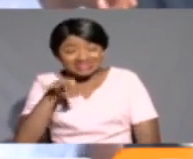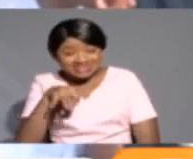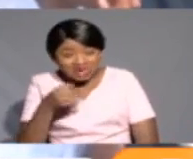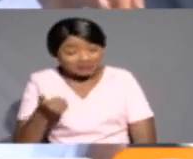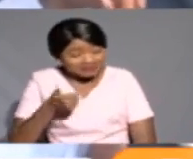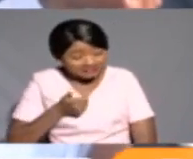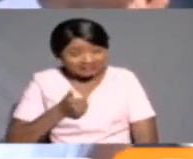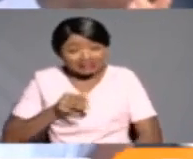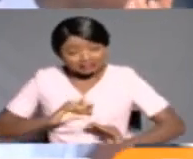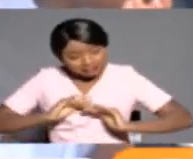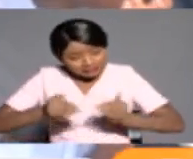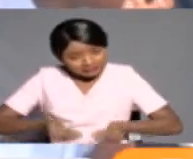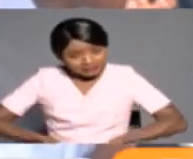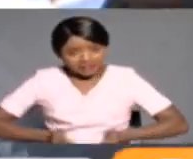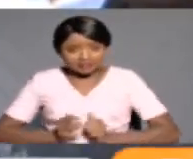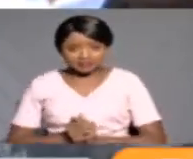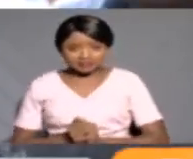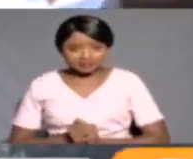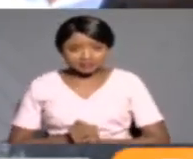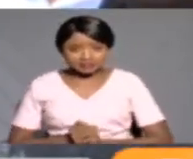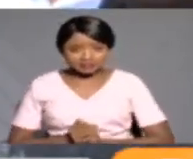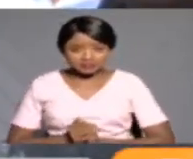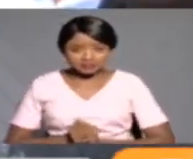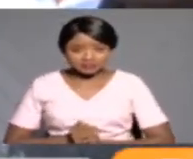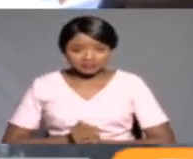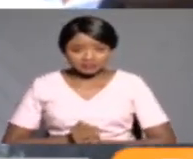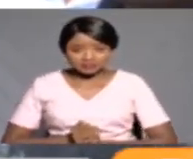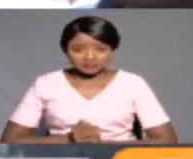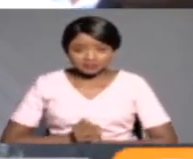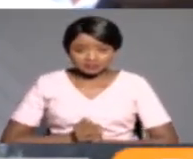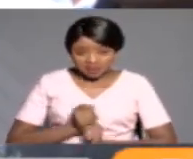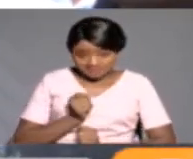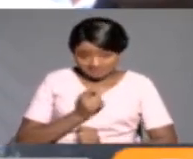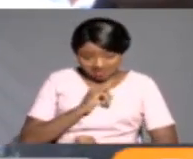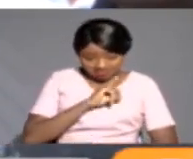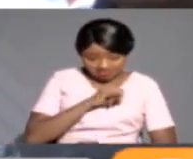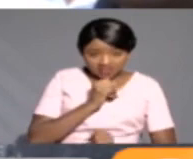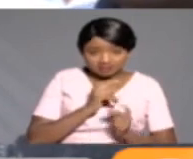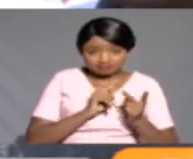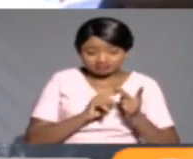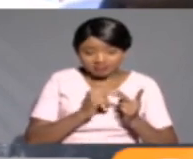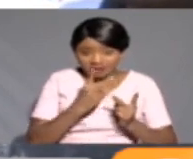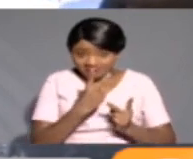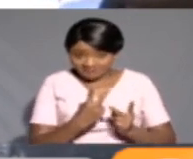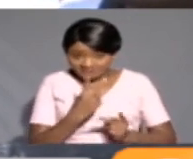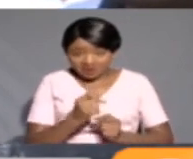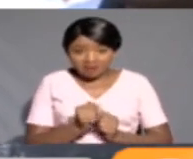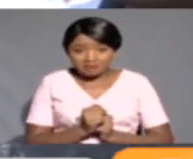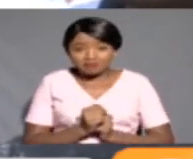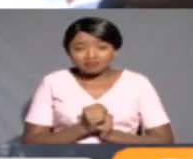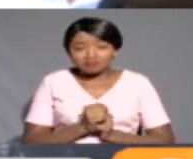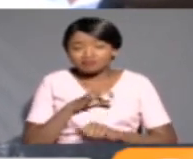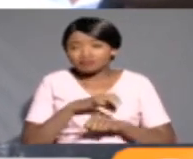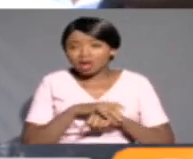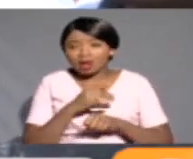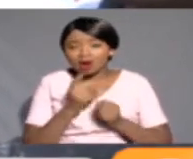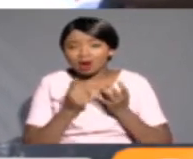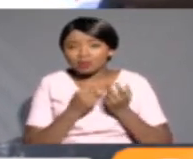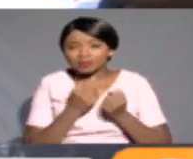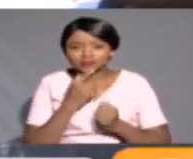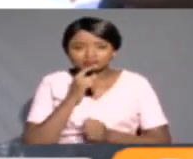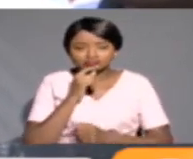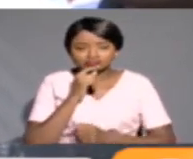ambazo zimewashangaza wengi. Januari, Februari ilikuwa idadi ya